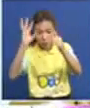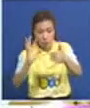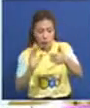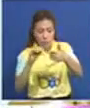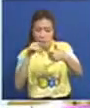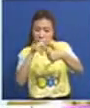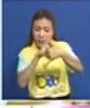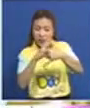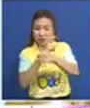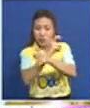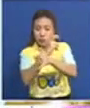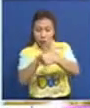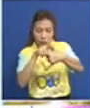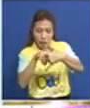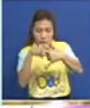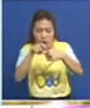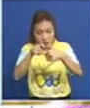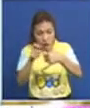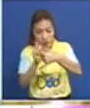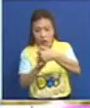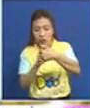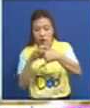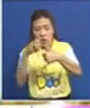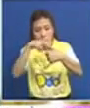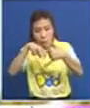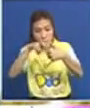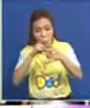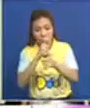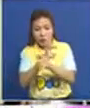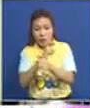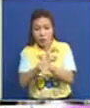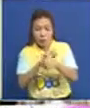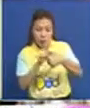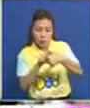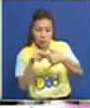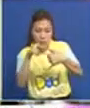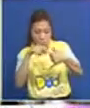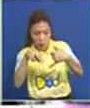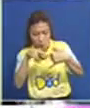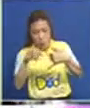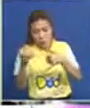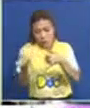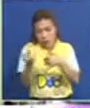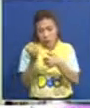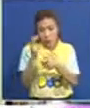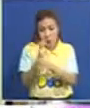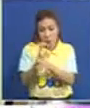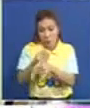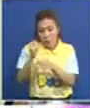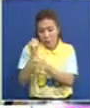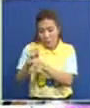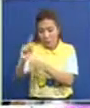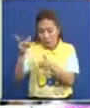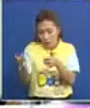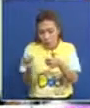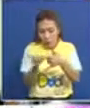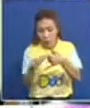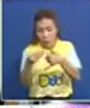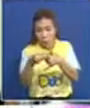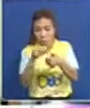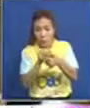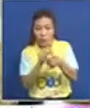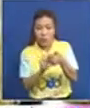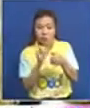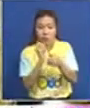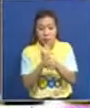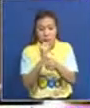ที่มีความเสียหายหากพบว่าโครงกระดูกเสียหายมากต้องหลอมกระดูกแต่ละชิ้นขึ้นใหม่เพื่อมาทดแทนชิ้นเก่าที่สูญเสีย